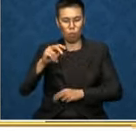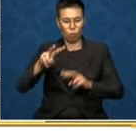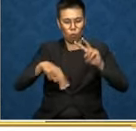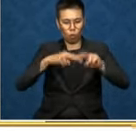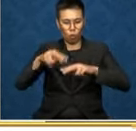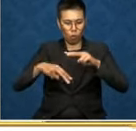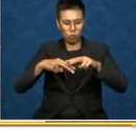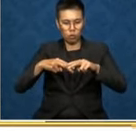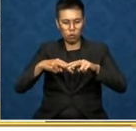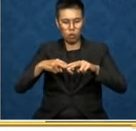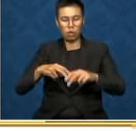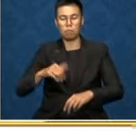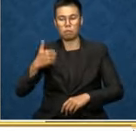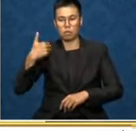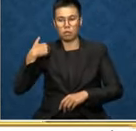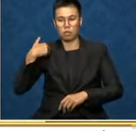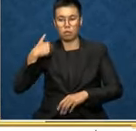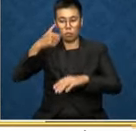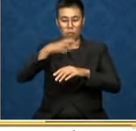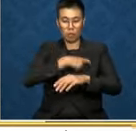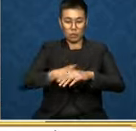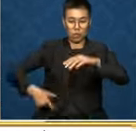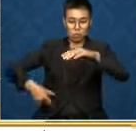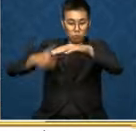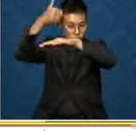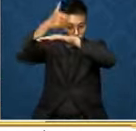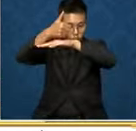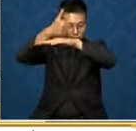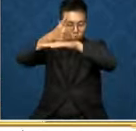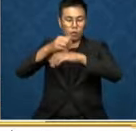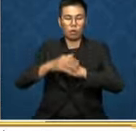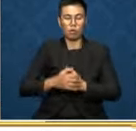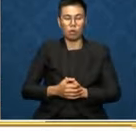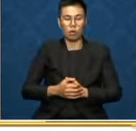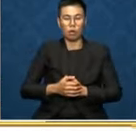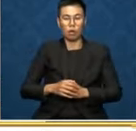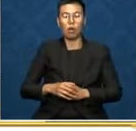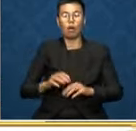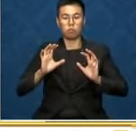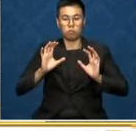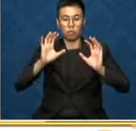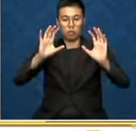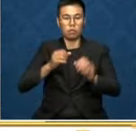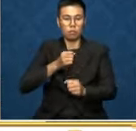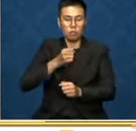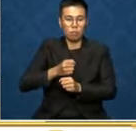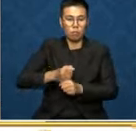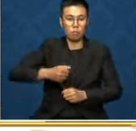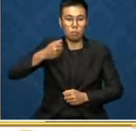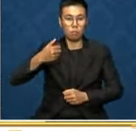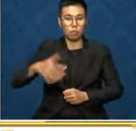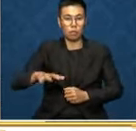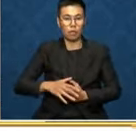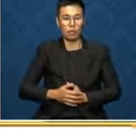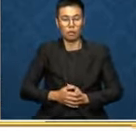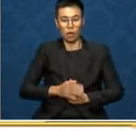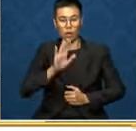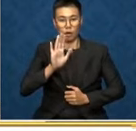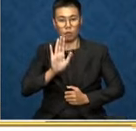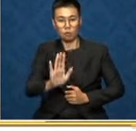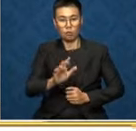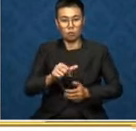มหากษัตริย์ทรงเป็นประมุขหรือเปลี่ยนแปลงรูปแบบของรัฐจะกระทำมิได้ซึ่งศาลรัฐธรรมนูญวินิจฉัยวางหลักไว้ว่าห้าม